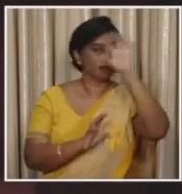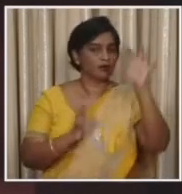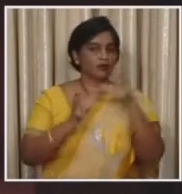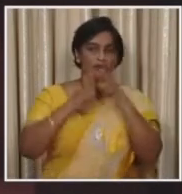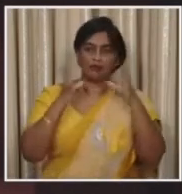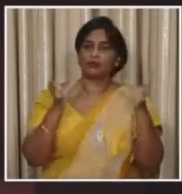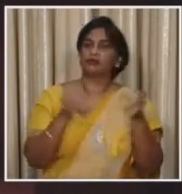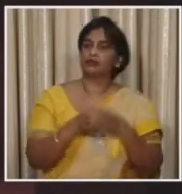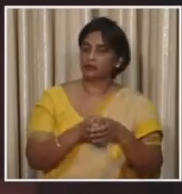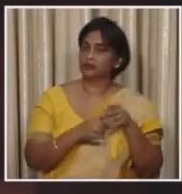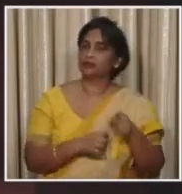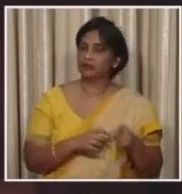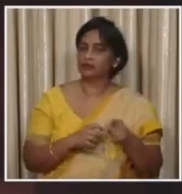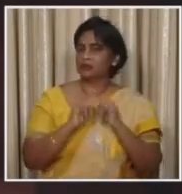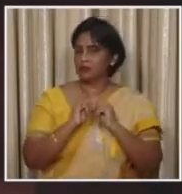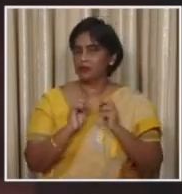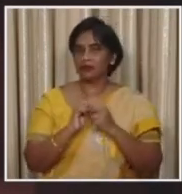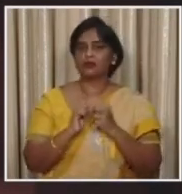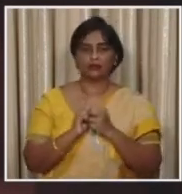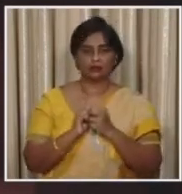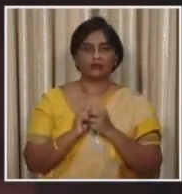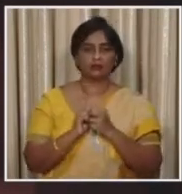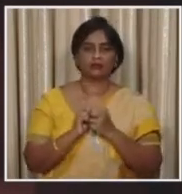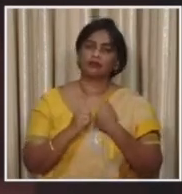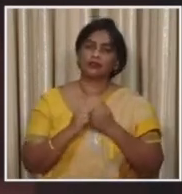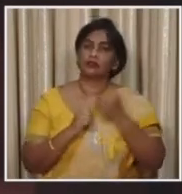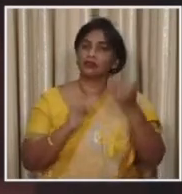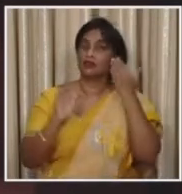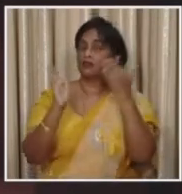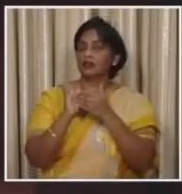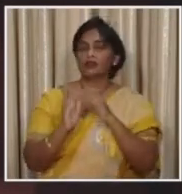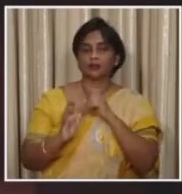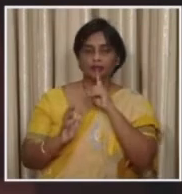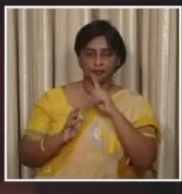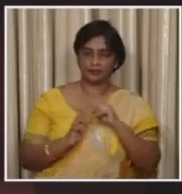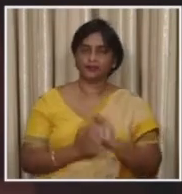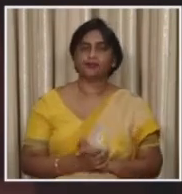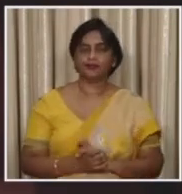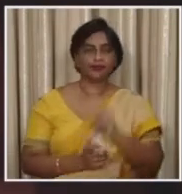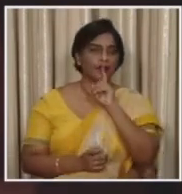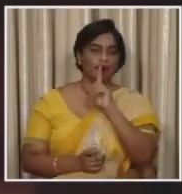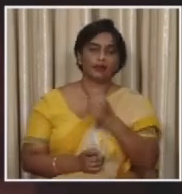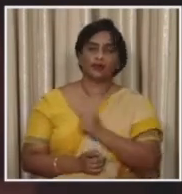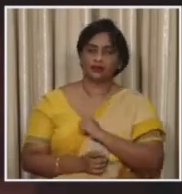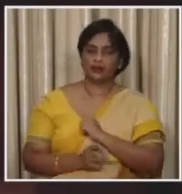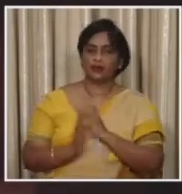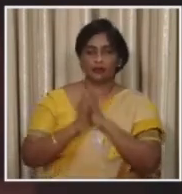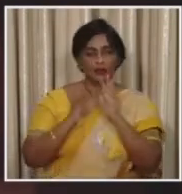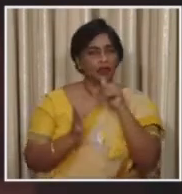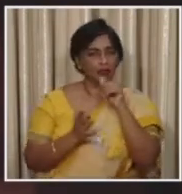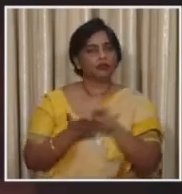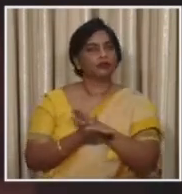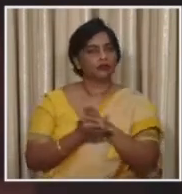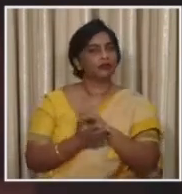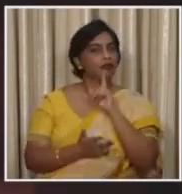එකතු වෙලා මේ අසාධාරණයට විරුද්ධව අපි ඉදිරිපත් වෙන්නට ඕනේ කියන එක මම මේ අවස්ථාවේ යෝජනා කරන්න කැමති. බොහොම පැහැදිලිවම